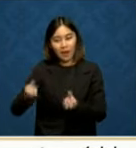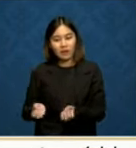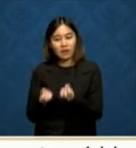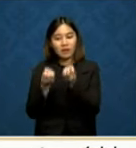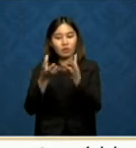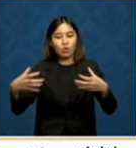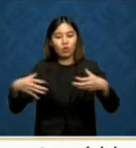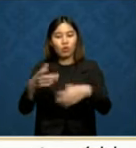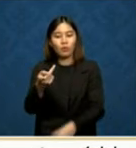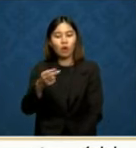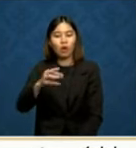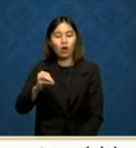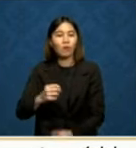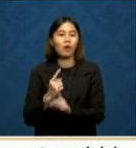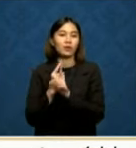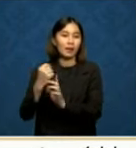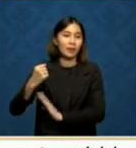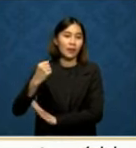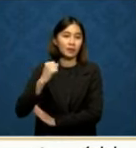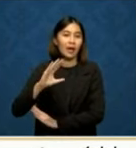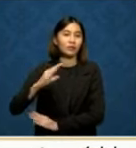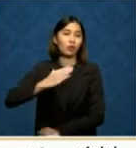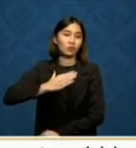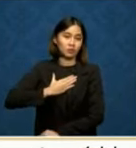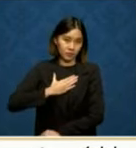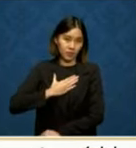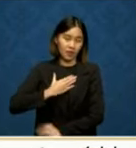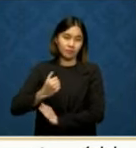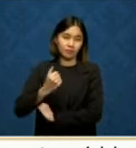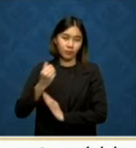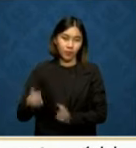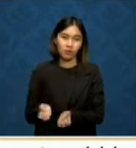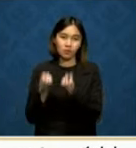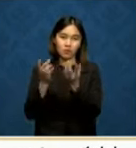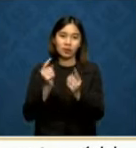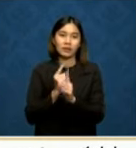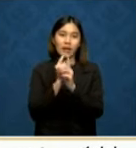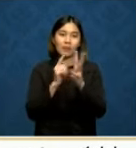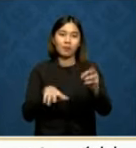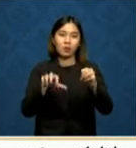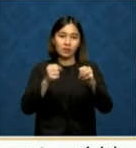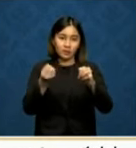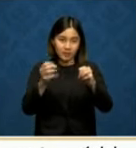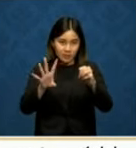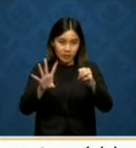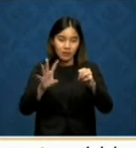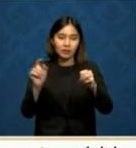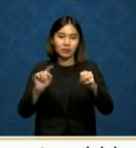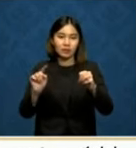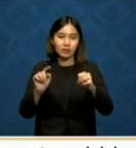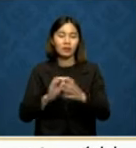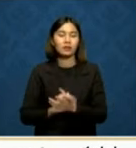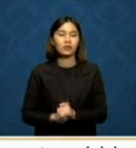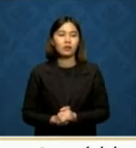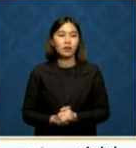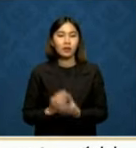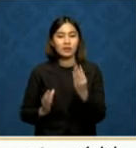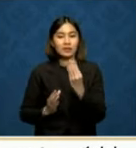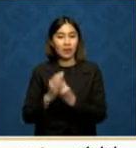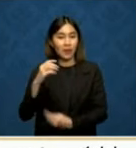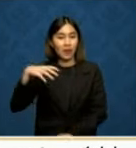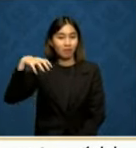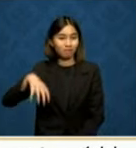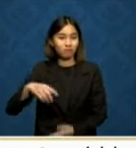คณะรัฐมนตรีตามอำนาดหน้าที่ของสภาวเกิพวกในมาตร 14 นะคะที่ให้สภา